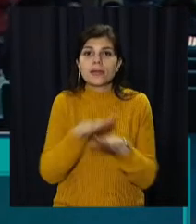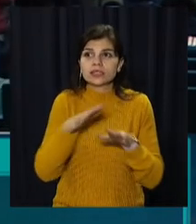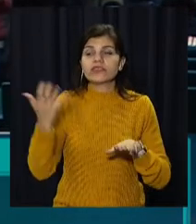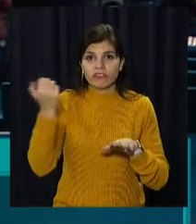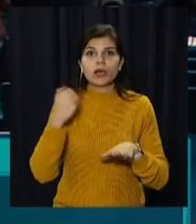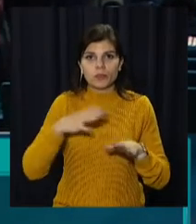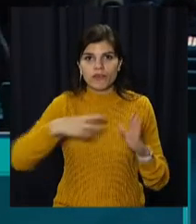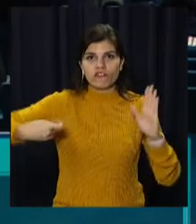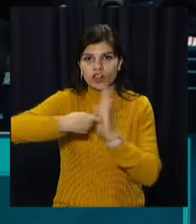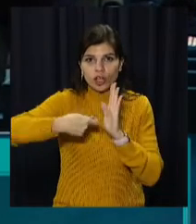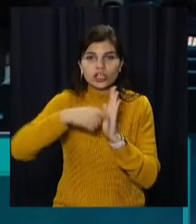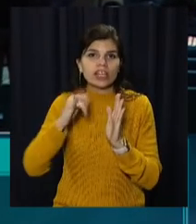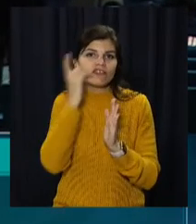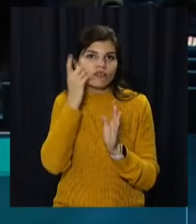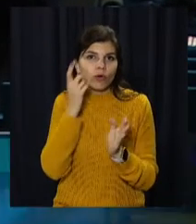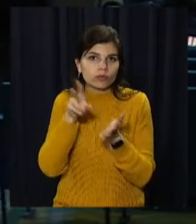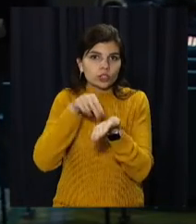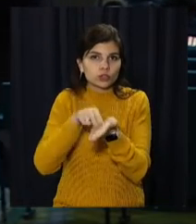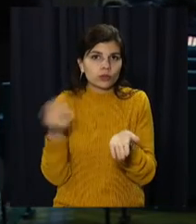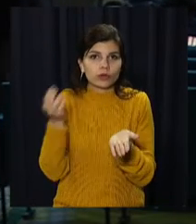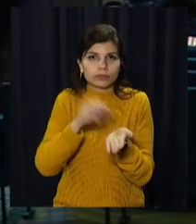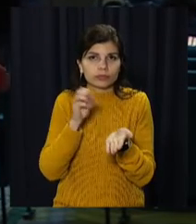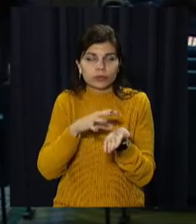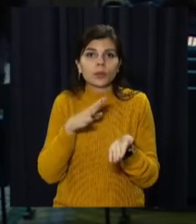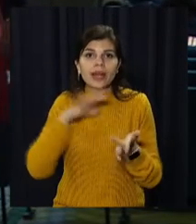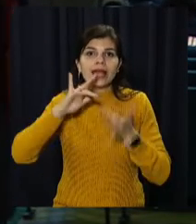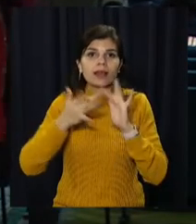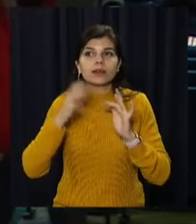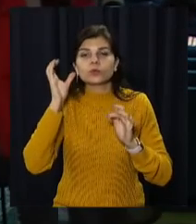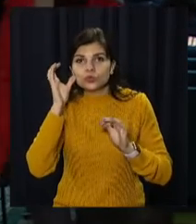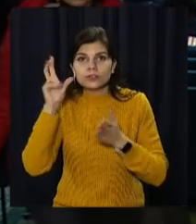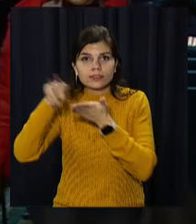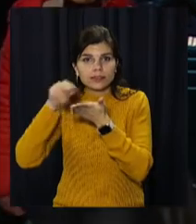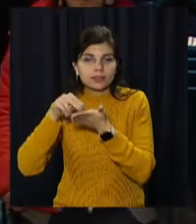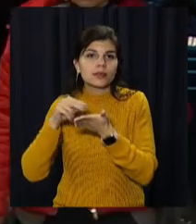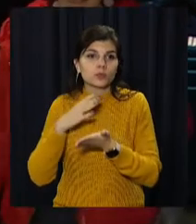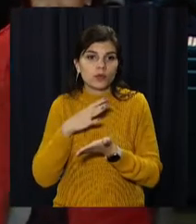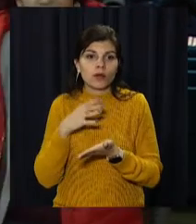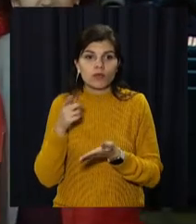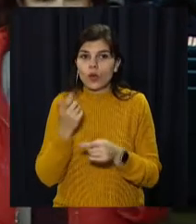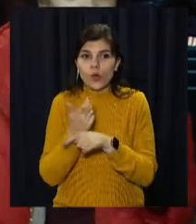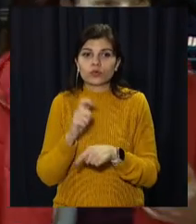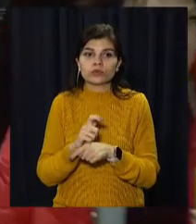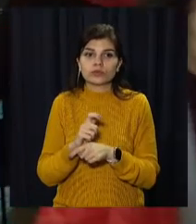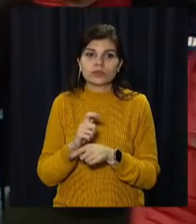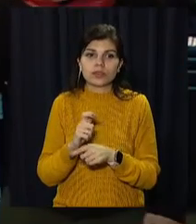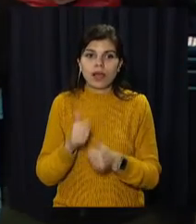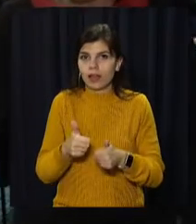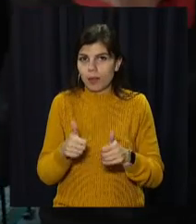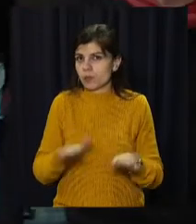в інтернеті, я слухав її пісні. Вона дуже класні пісні поє, чувствується, вона